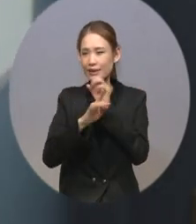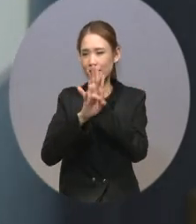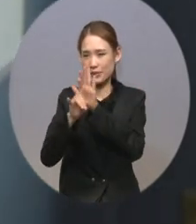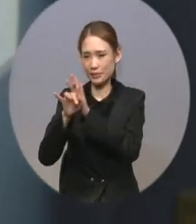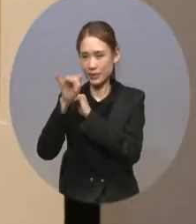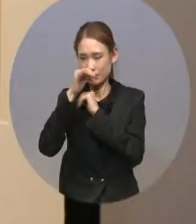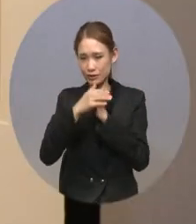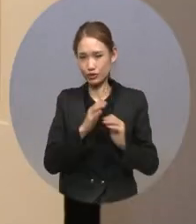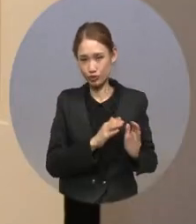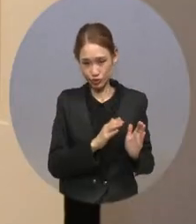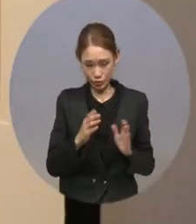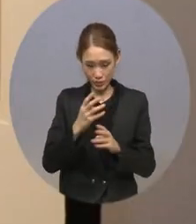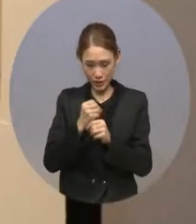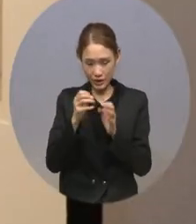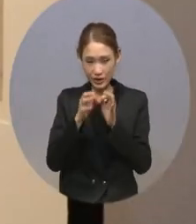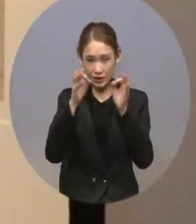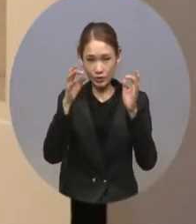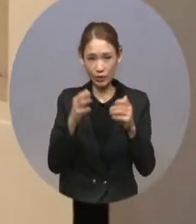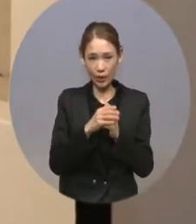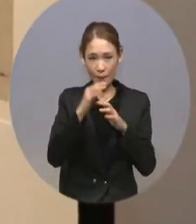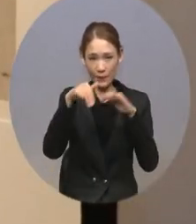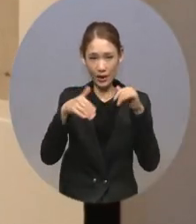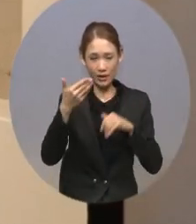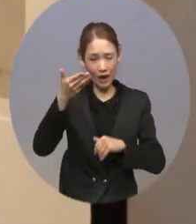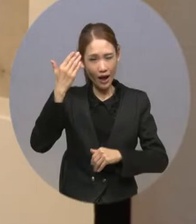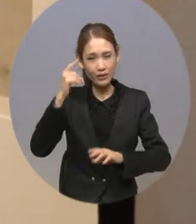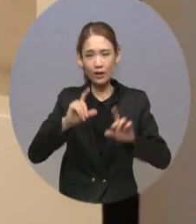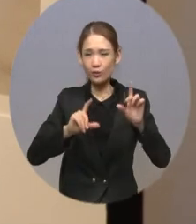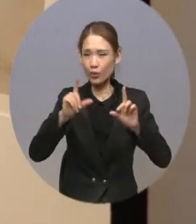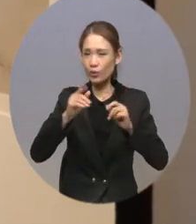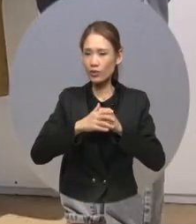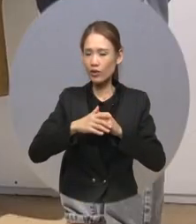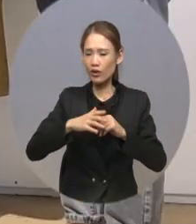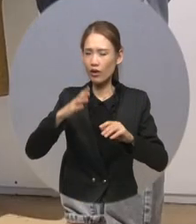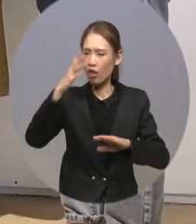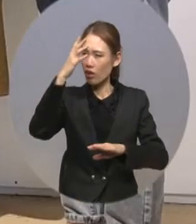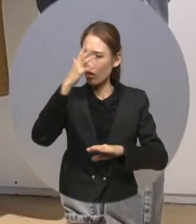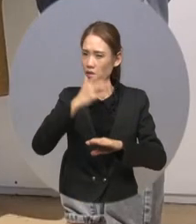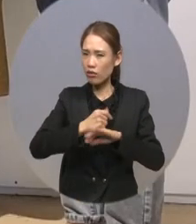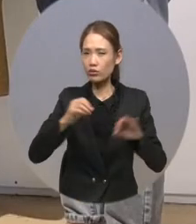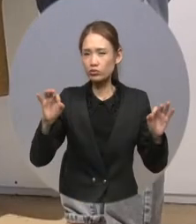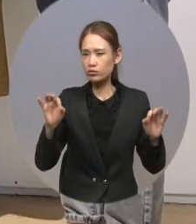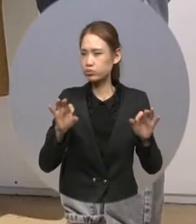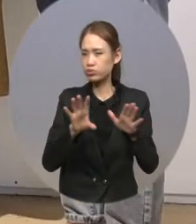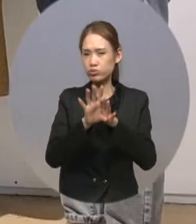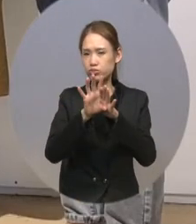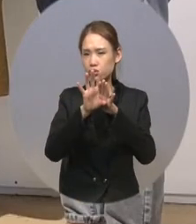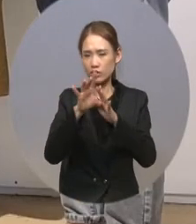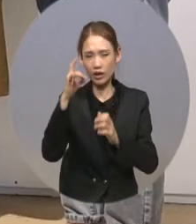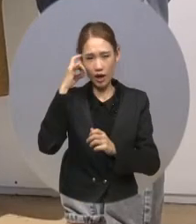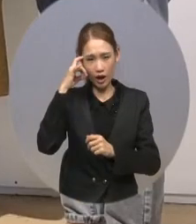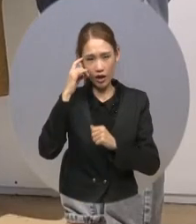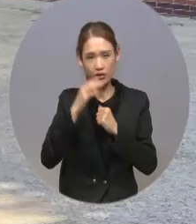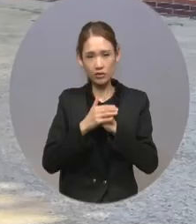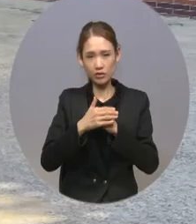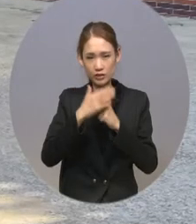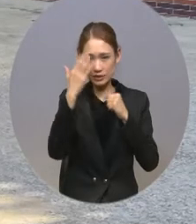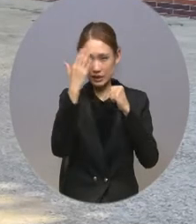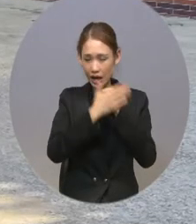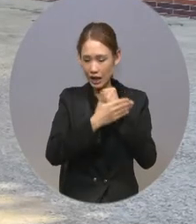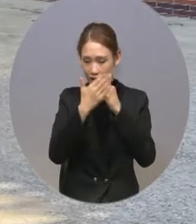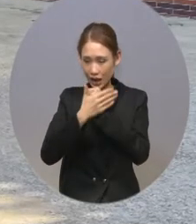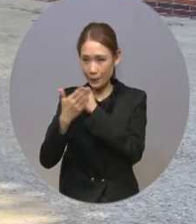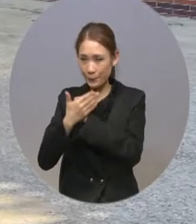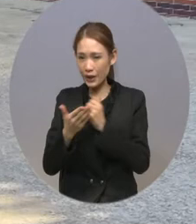작품 준비 기간 동안 마을의 옛 모습이 언젠가는 사라질지도 모른다는 생각에 사진 작업을 하게